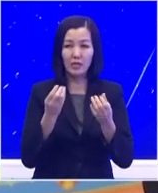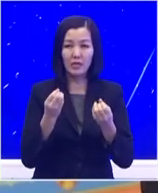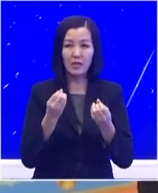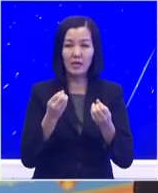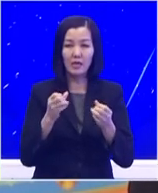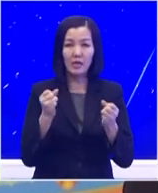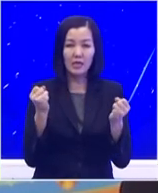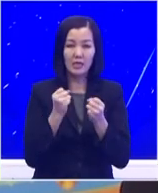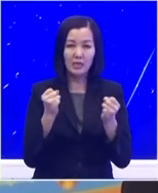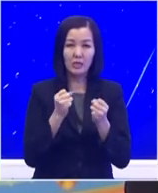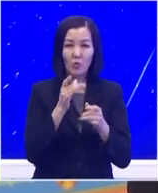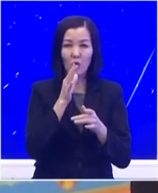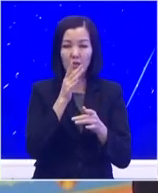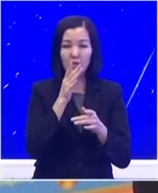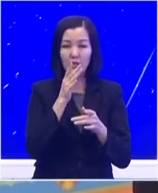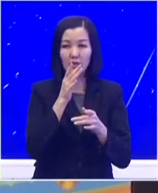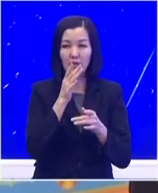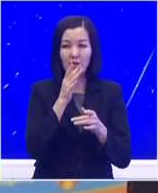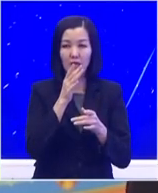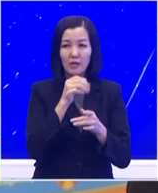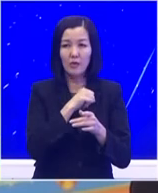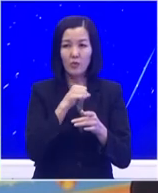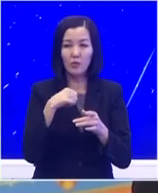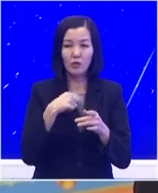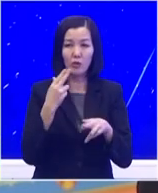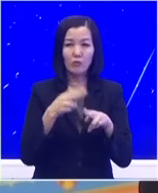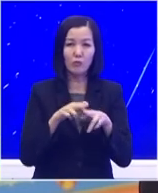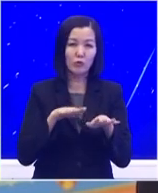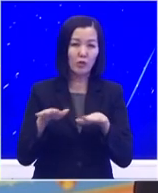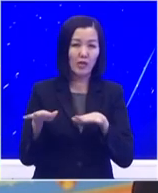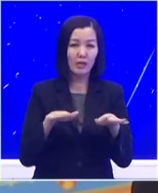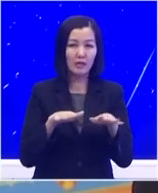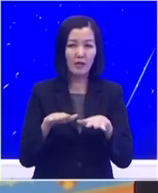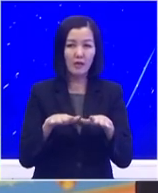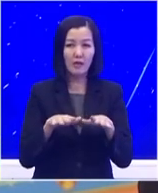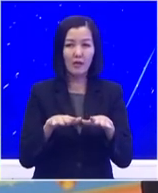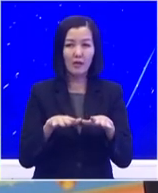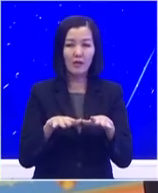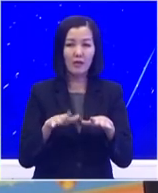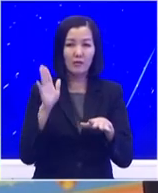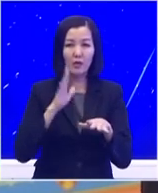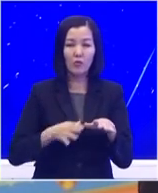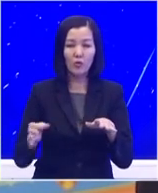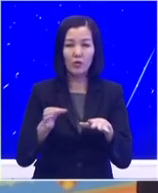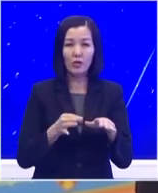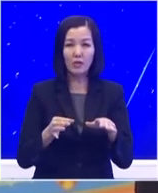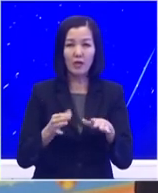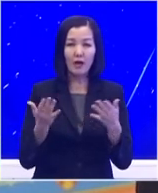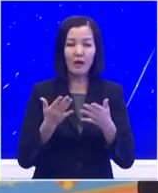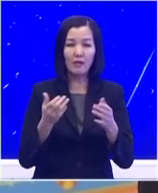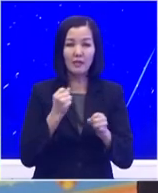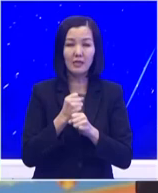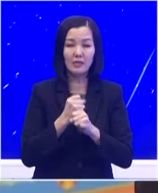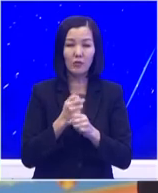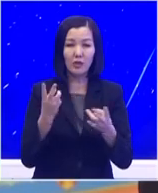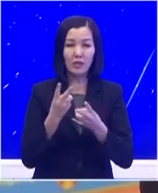қыс мезгілінде өздерін мұз айдынында, көлдерде, өзендерде қалай өз